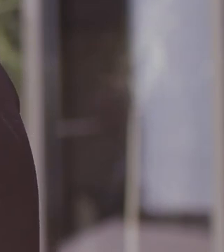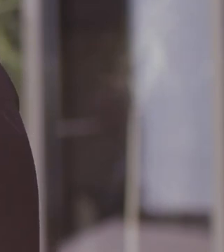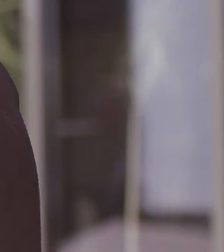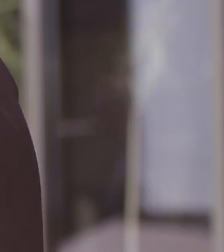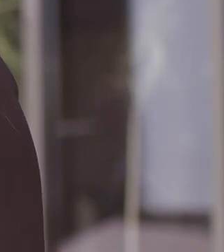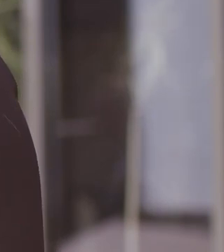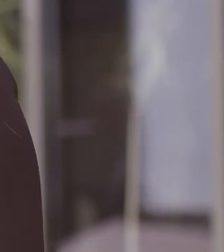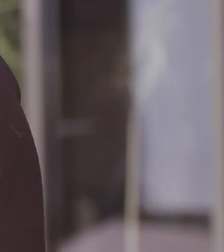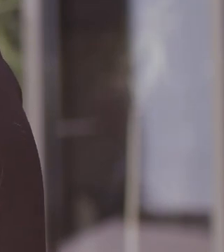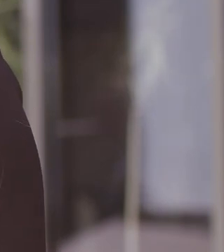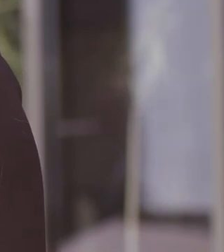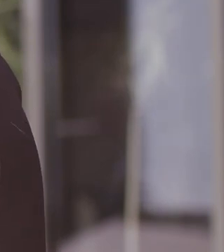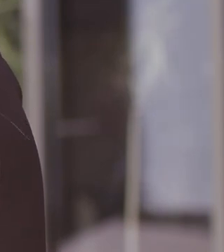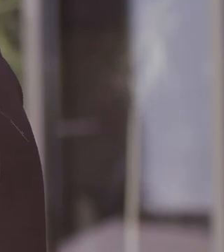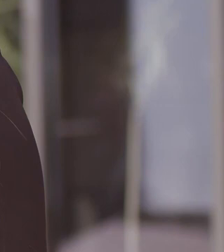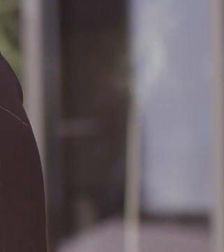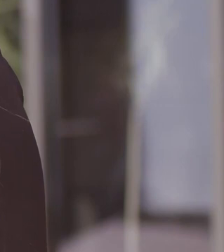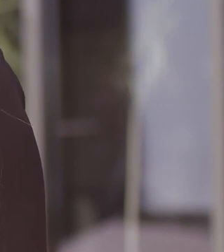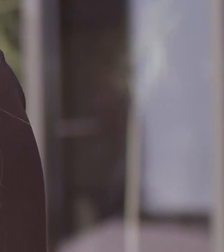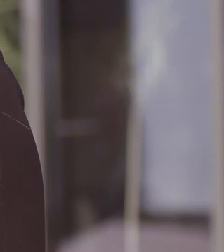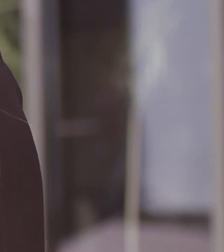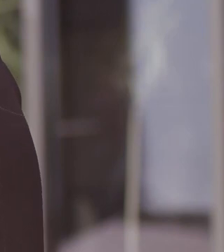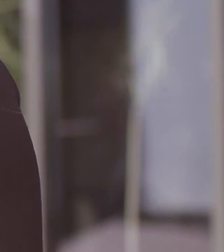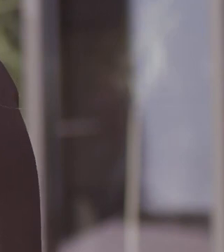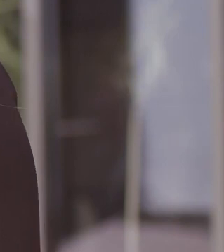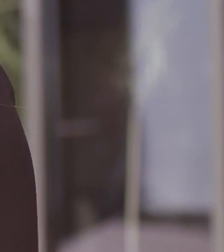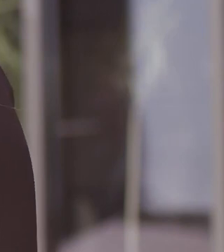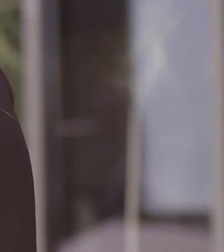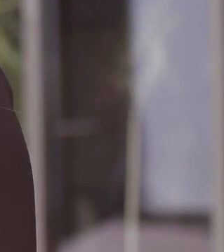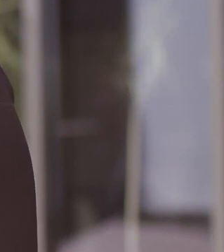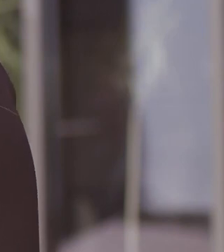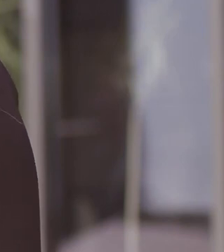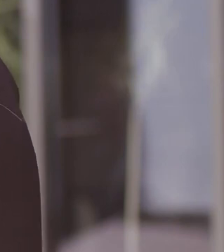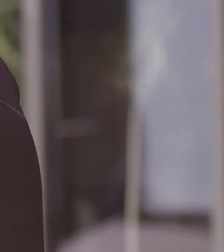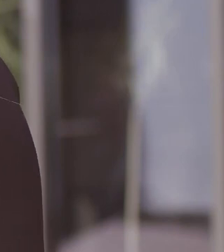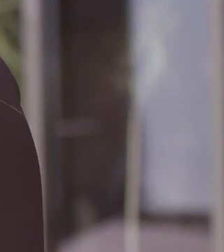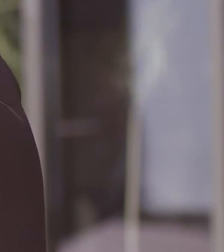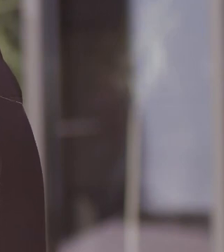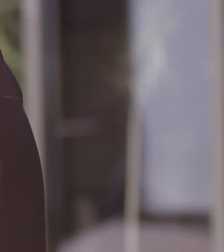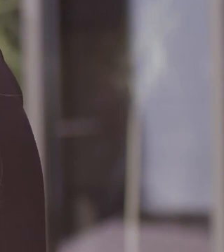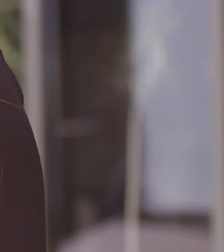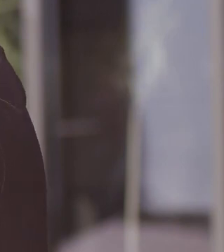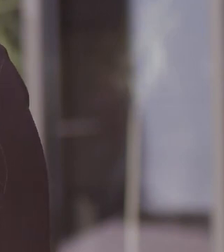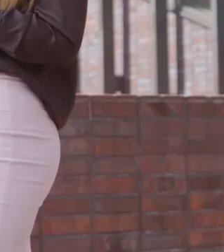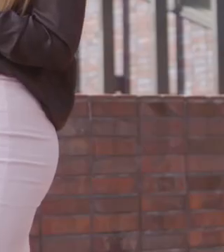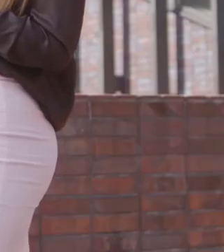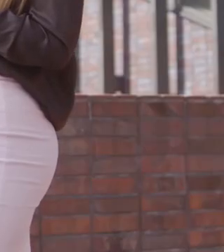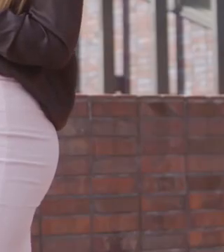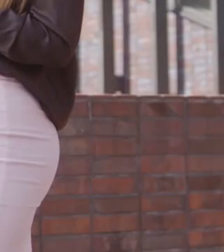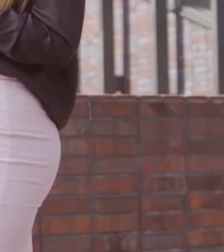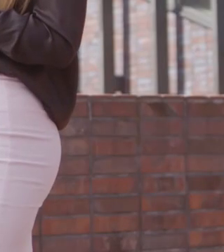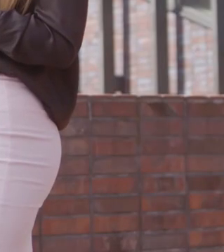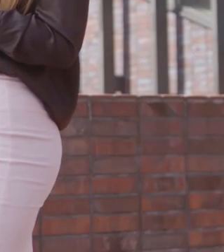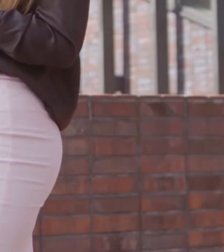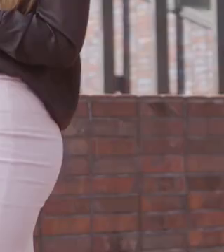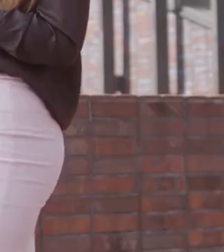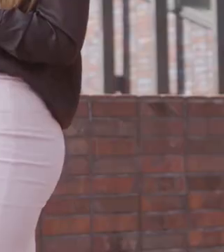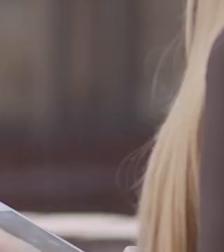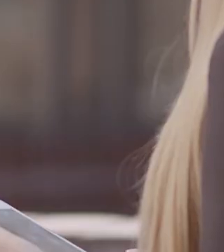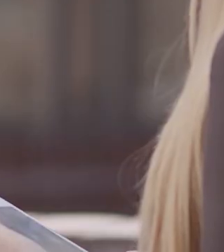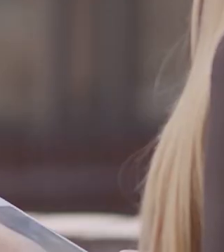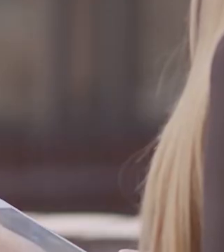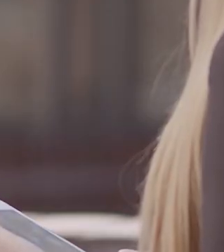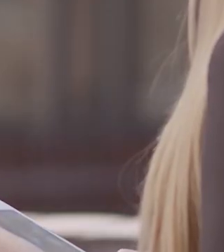swoich studiów. Więcej na ten temat możecie dowiedzieć się na stronie internetowej Uniwersytetu w strefie studenta. Bardzo dziękuję Pani Paulino za